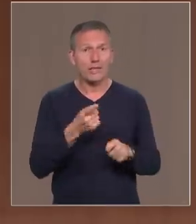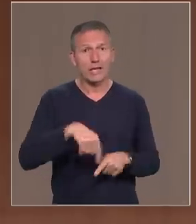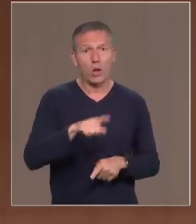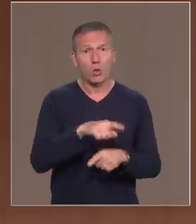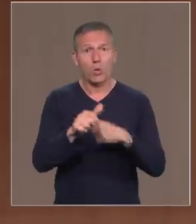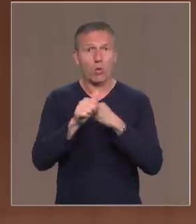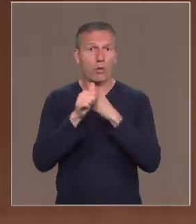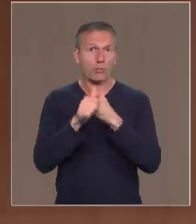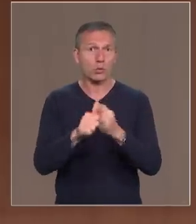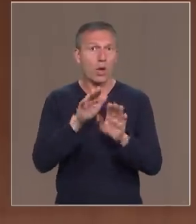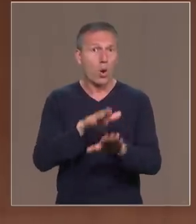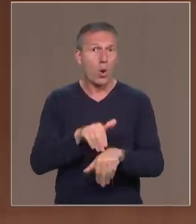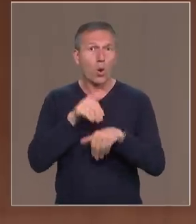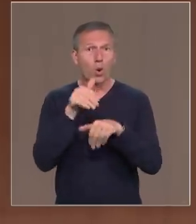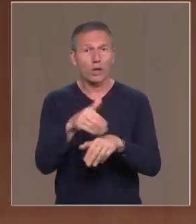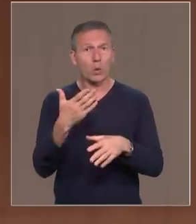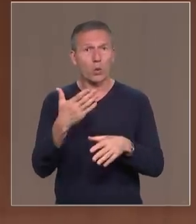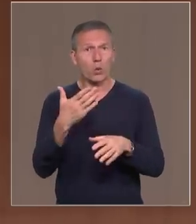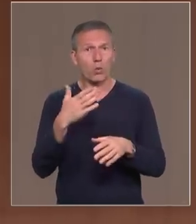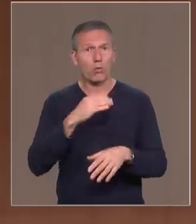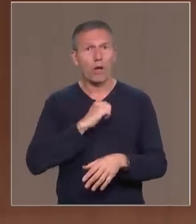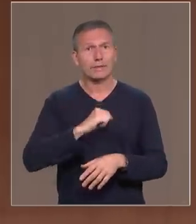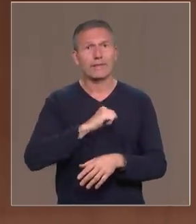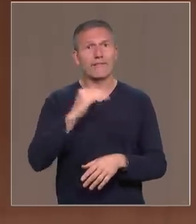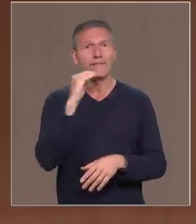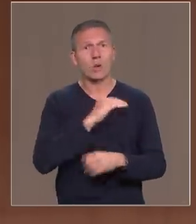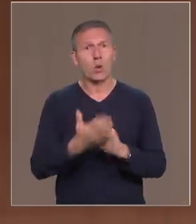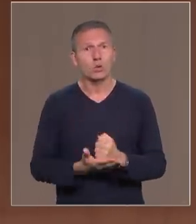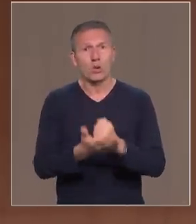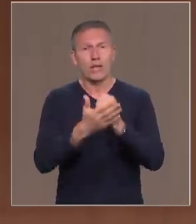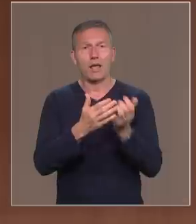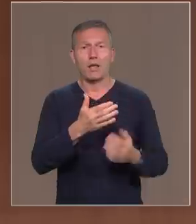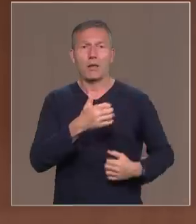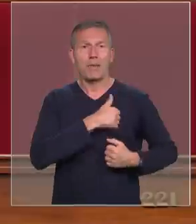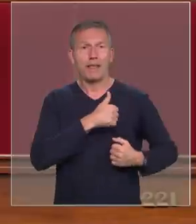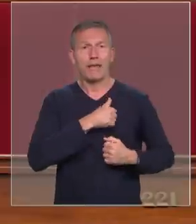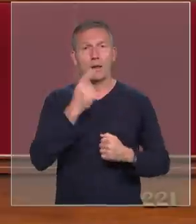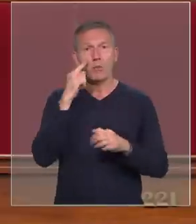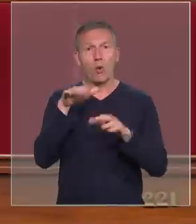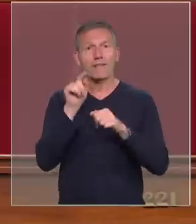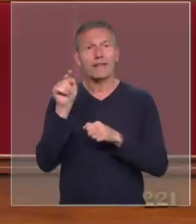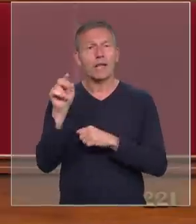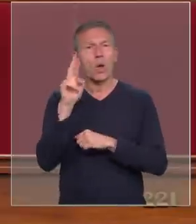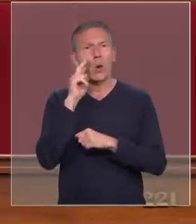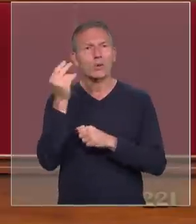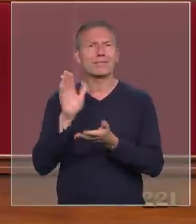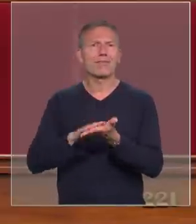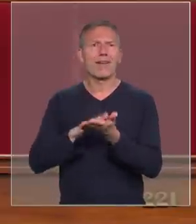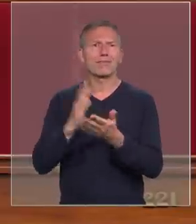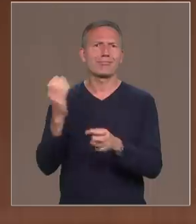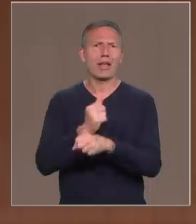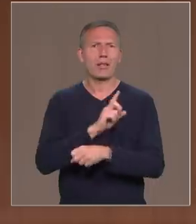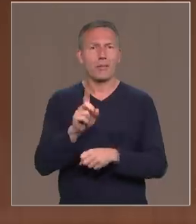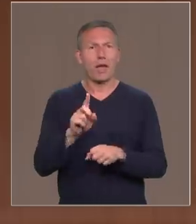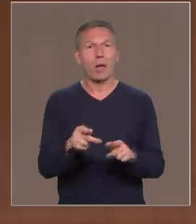poursuivrons l'accélération de notre soutien militaire pour que l'agression russe ne soit pas récompensée et pour qu'une